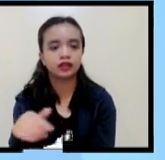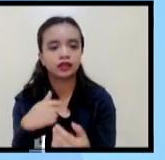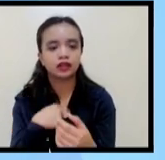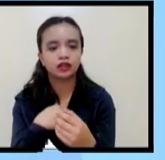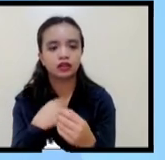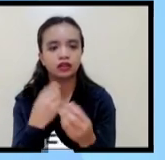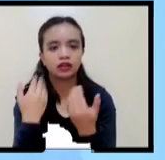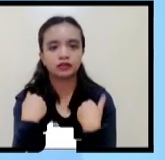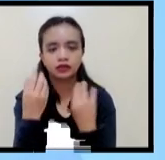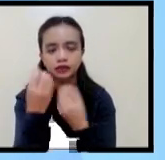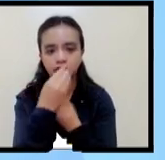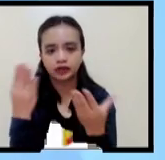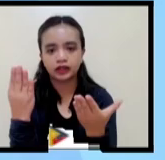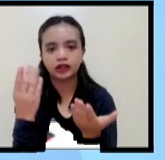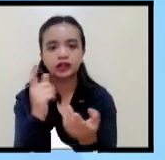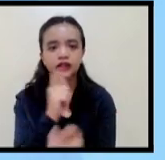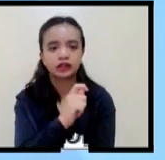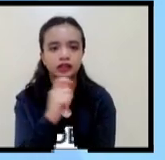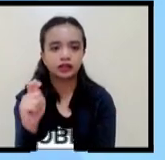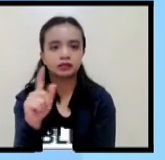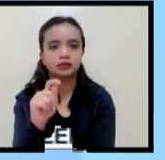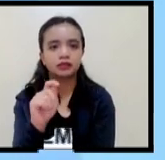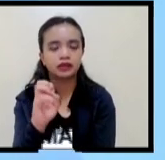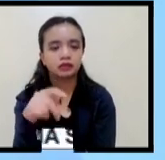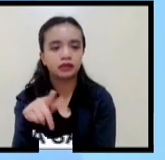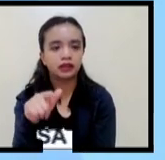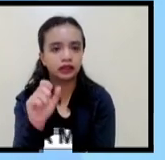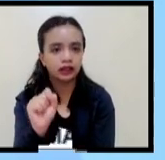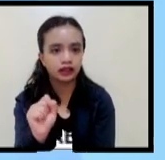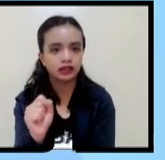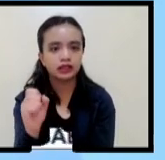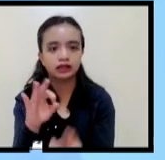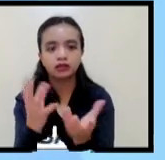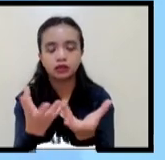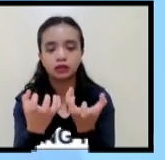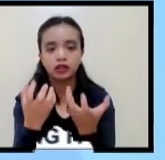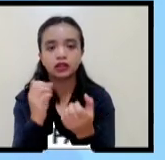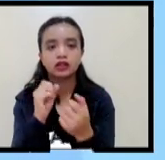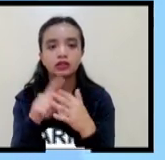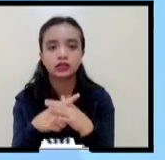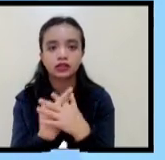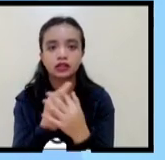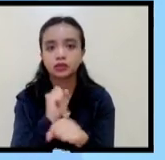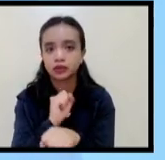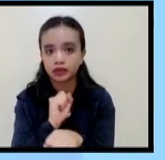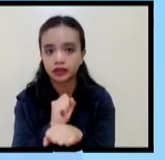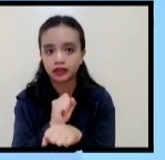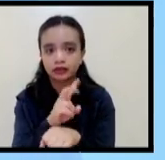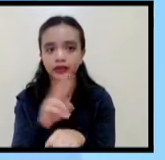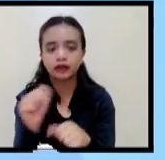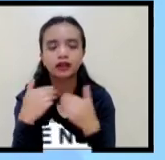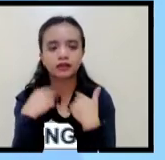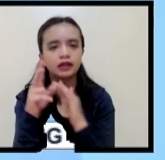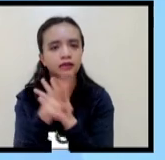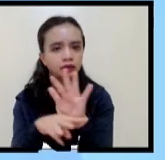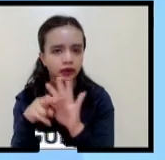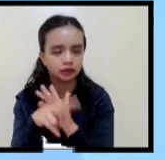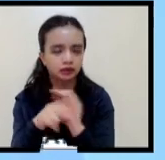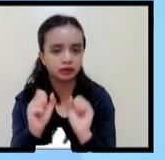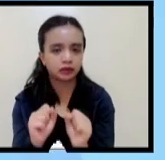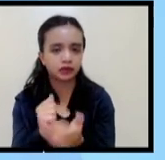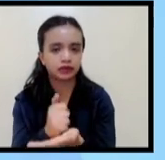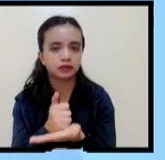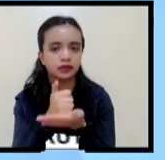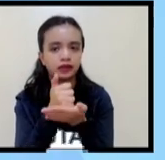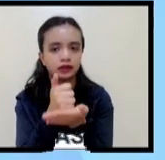tips, templates, resources. And if you want to start working as a virtual assistant, Meron ako doon mga videos na pwedeng makatulong sa